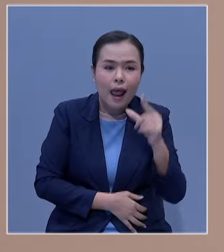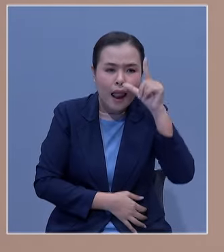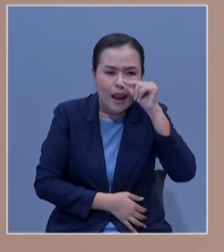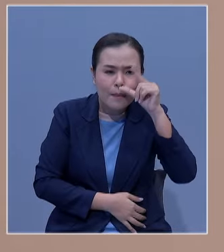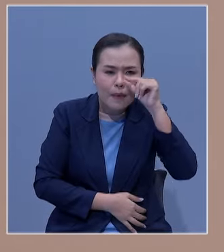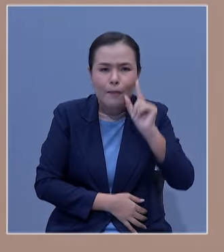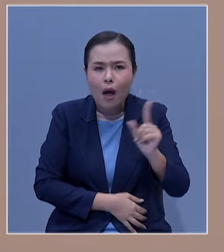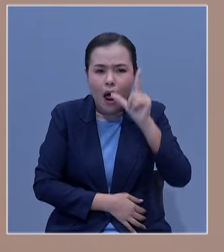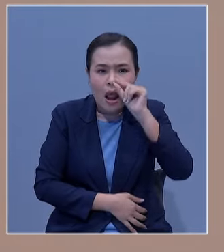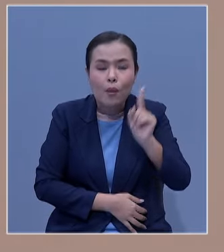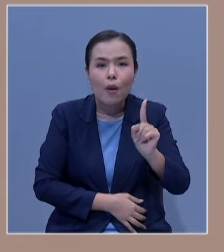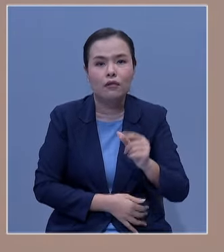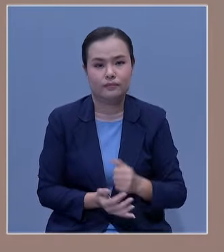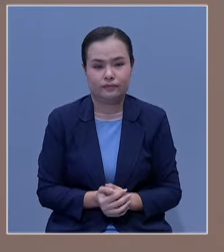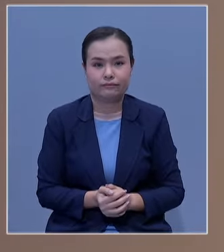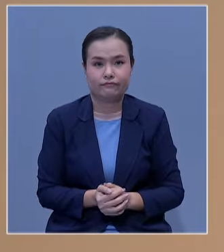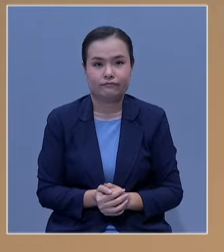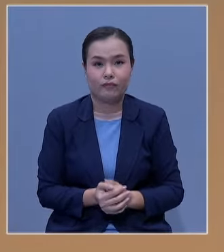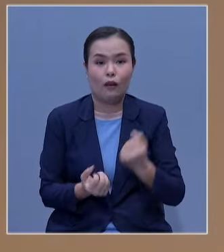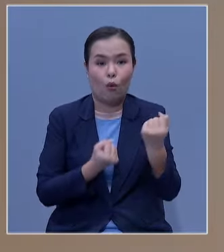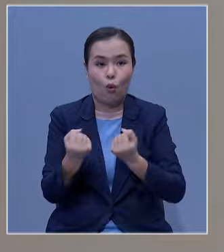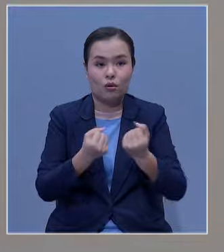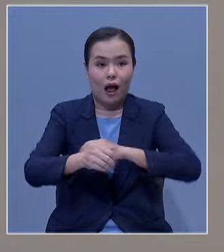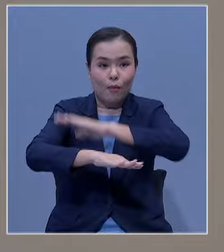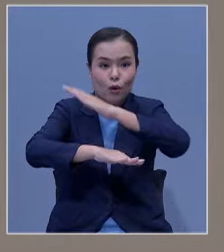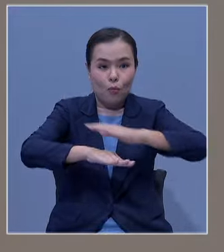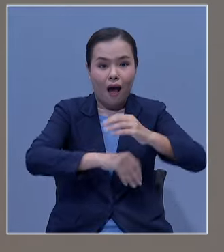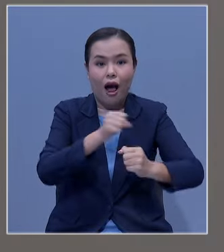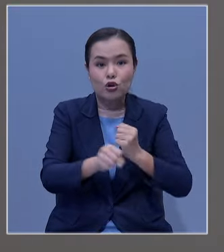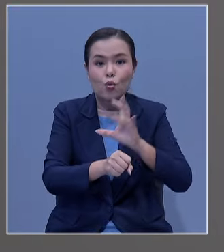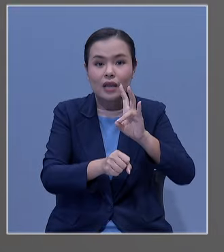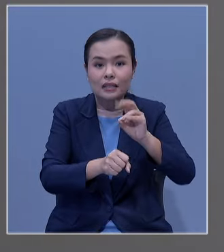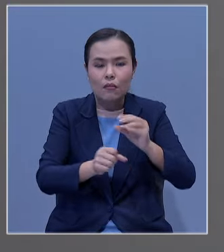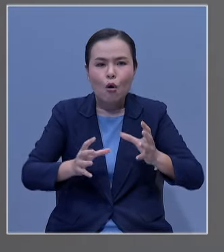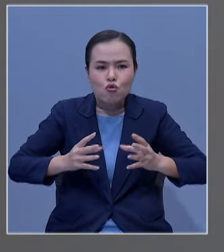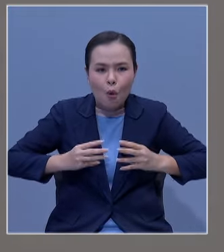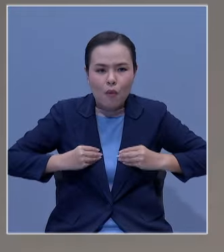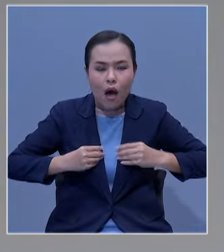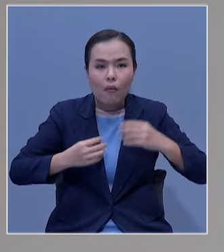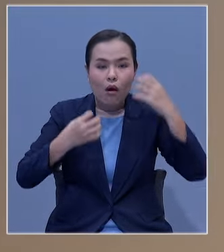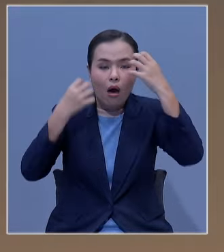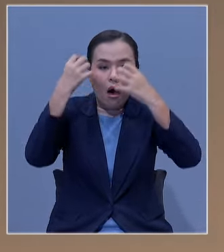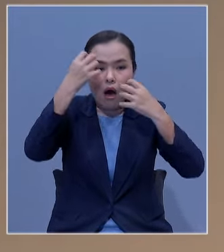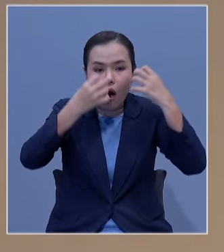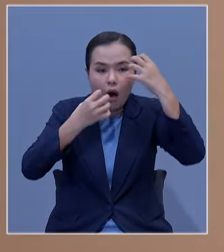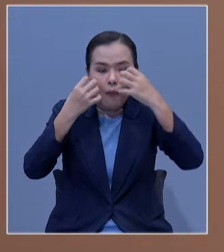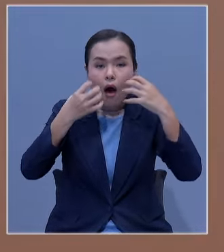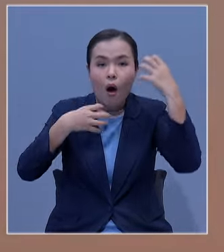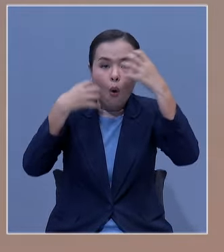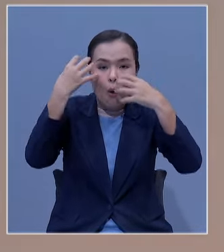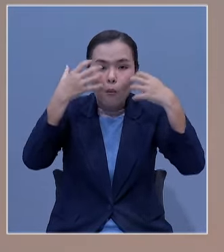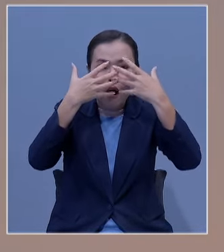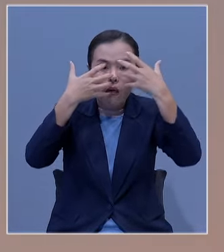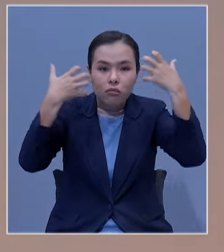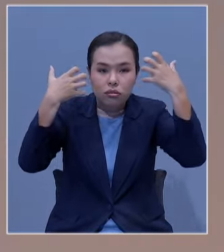ในหรือเปล่าหรือยังไงปรากฏว่าคนขับรถกระบะวัย70ปีเขายอมรับว่าเขาเมาครับว่าเขาเมา